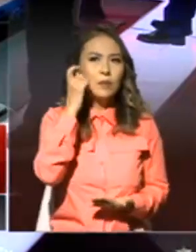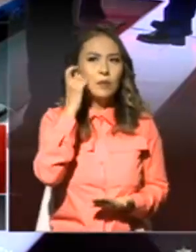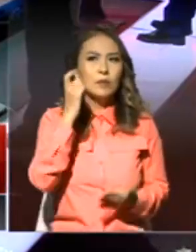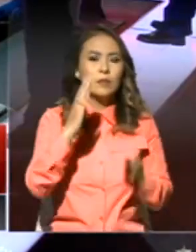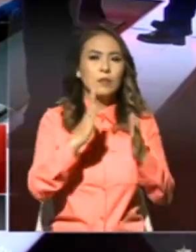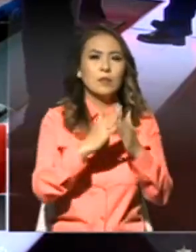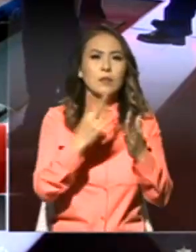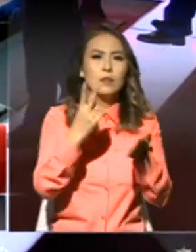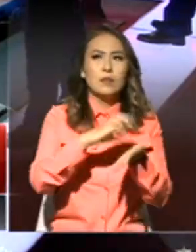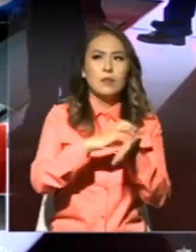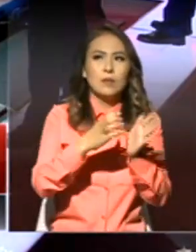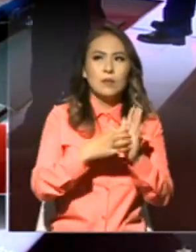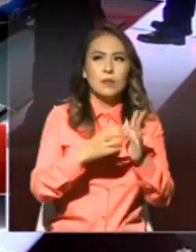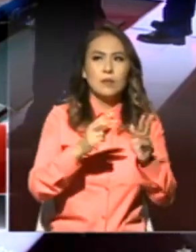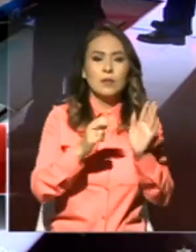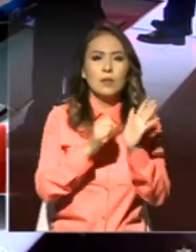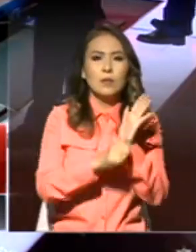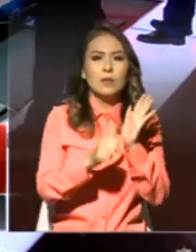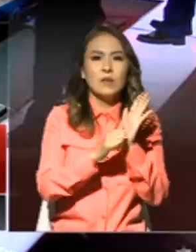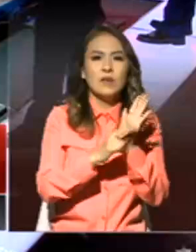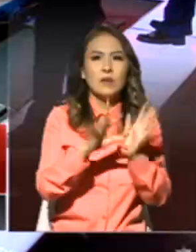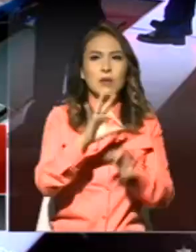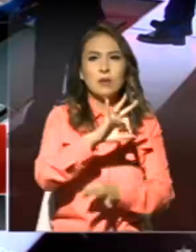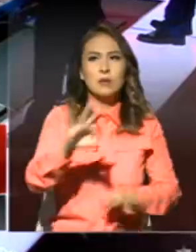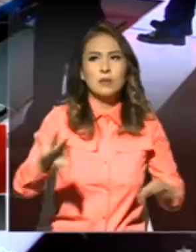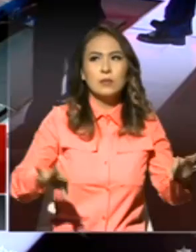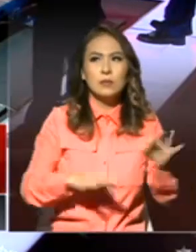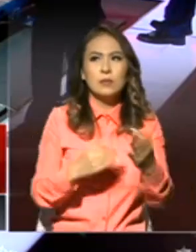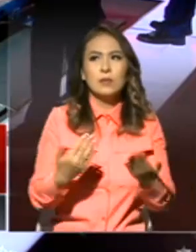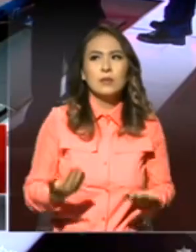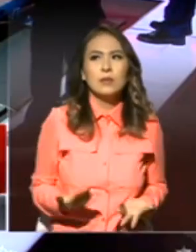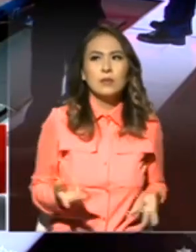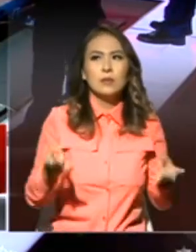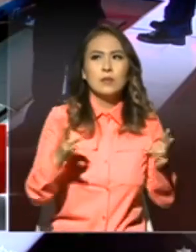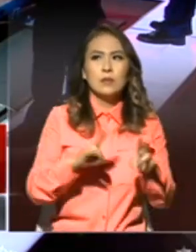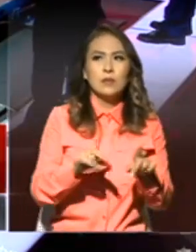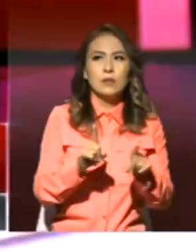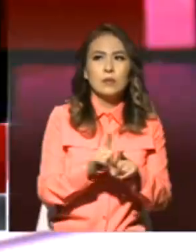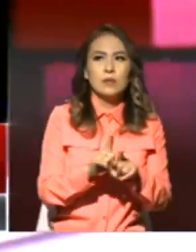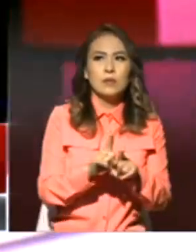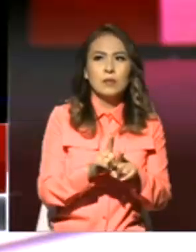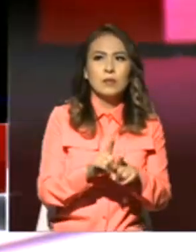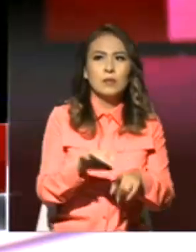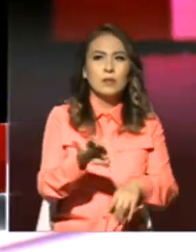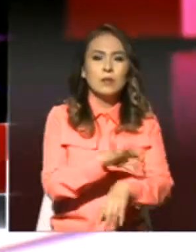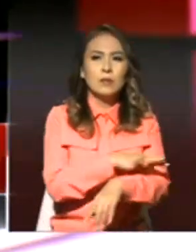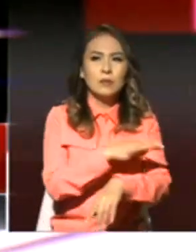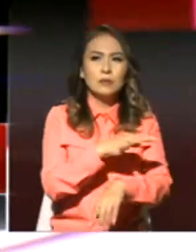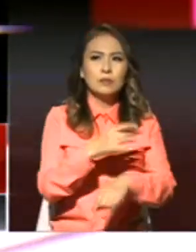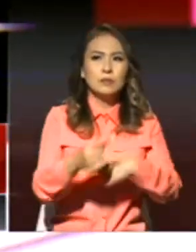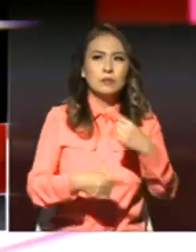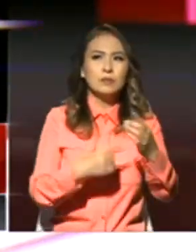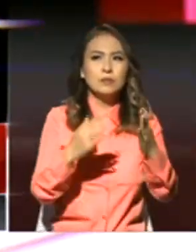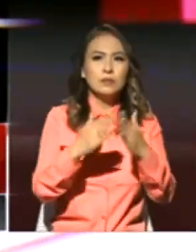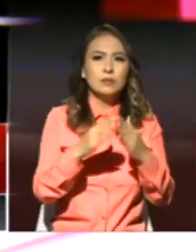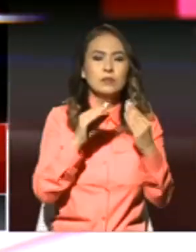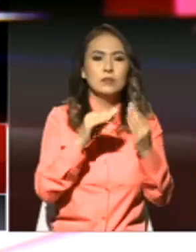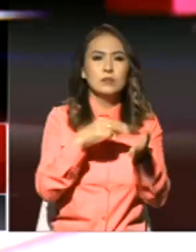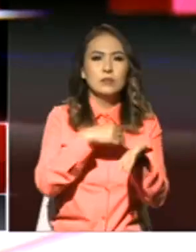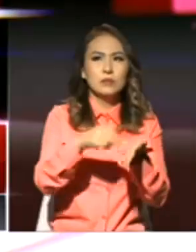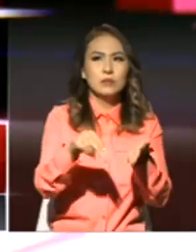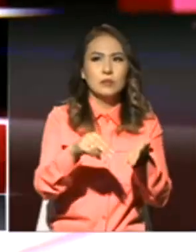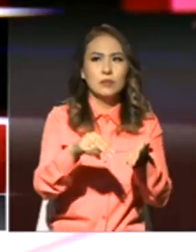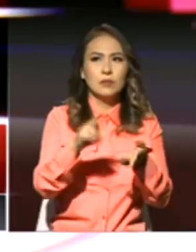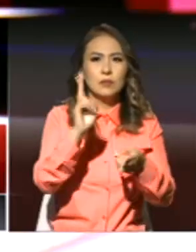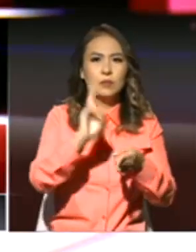аламыз. Мегаполистің 60 квадрат. Өміріміздің қалса ары қарай баламызды үйлендіреміз, одан кейін бір көлік алсақ алармыз, болды, өміріміз